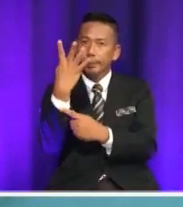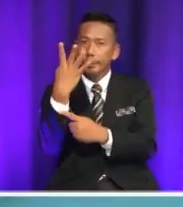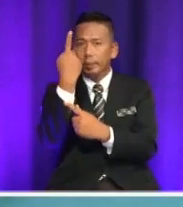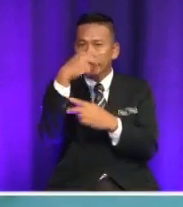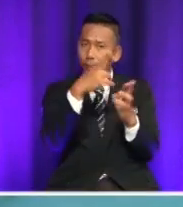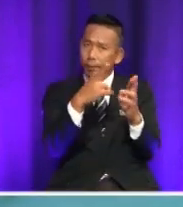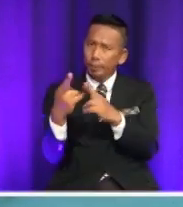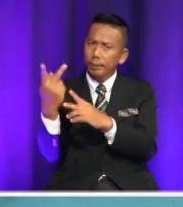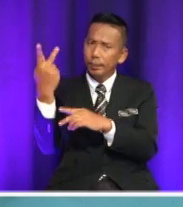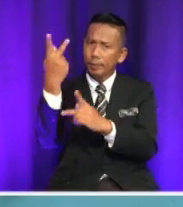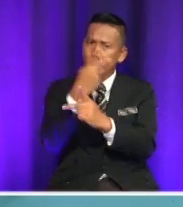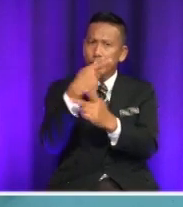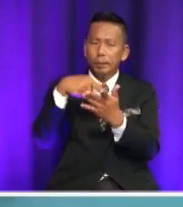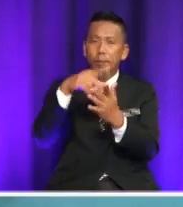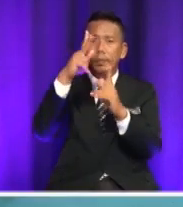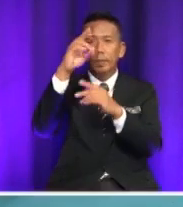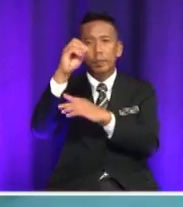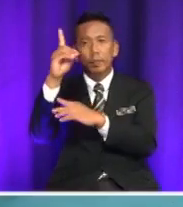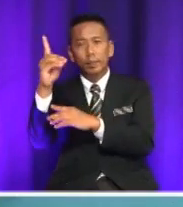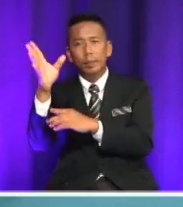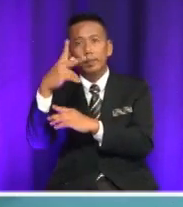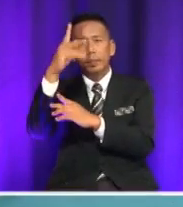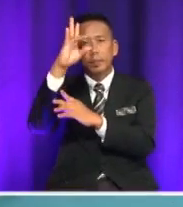rancangan kali ini yaitu kita menggunakan kok 7203